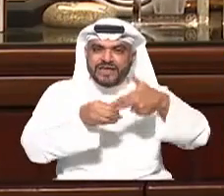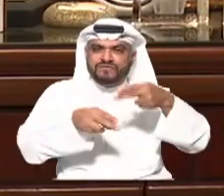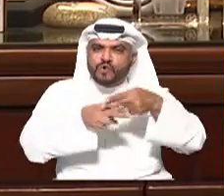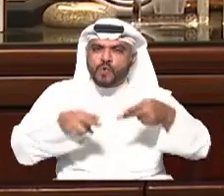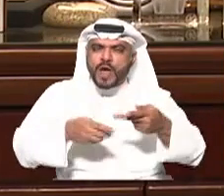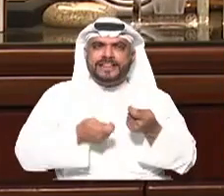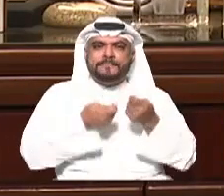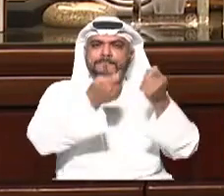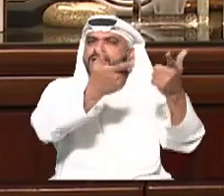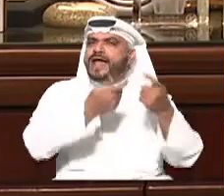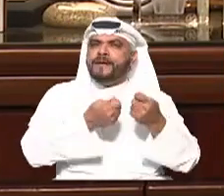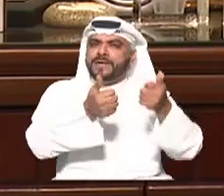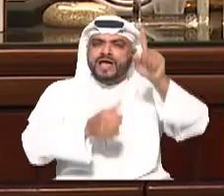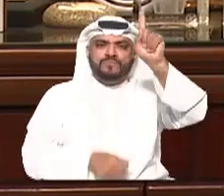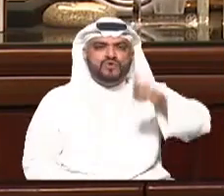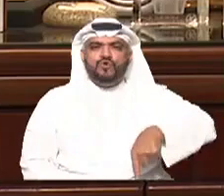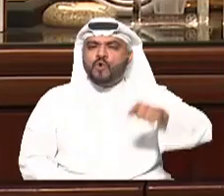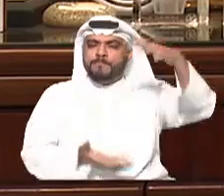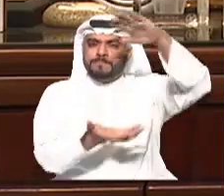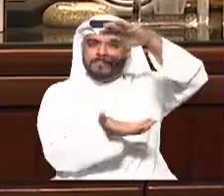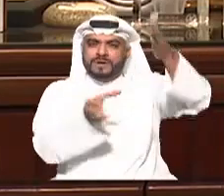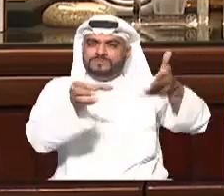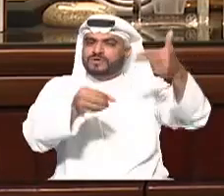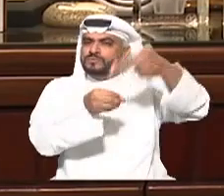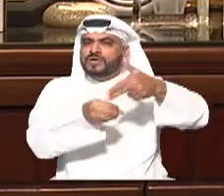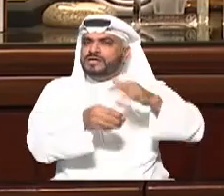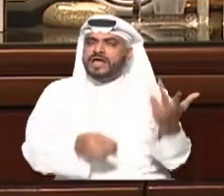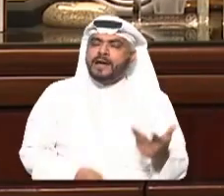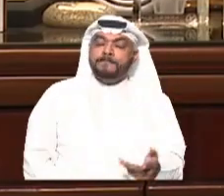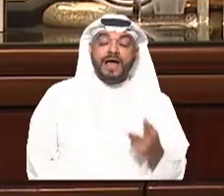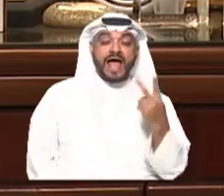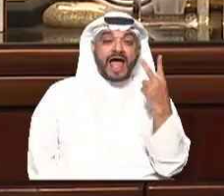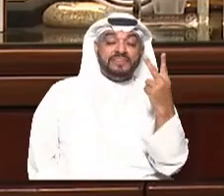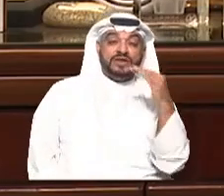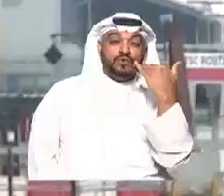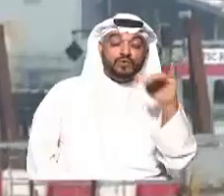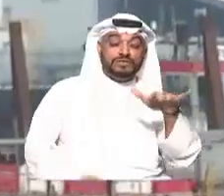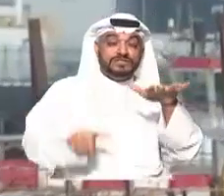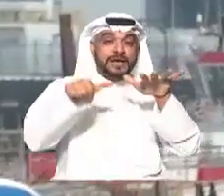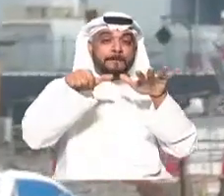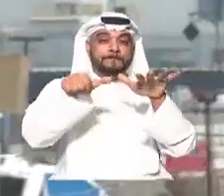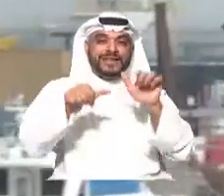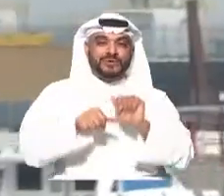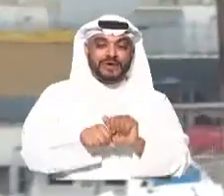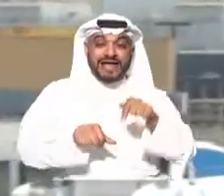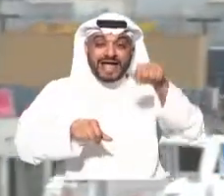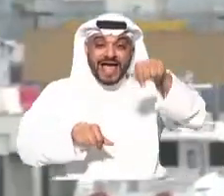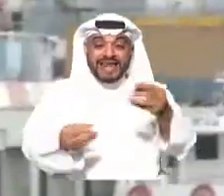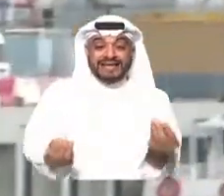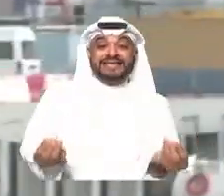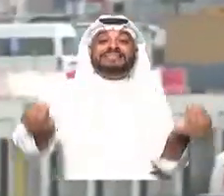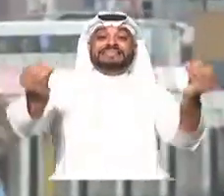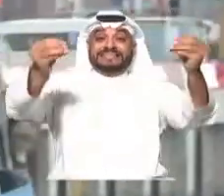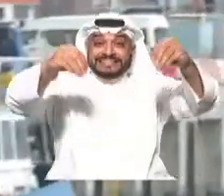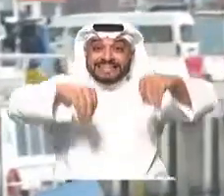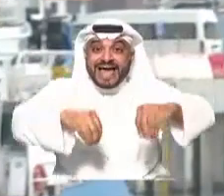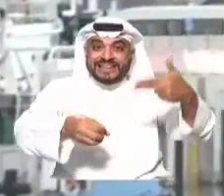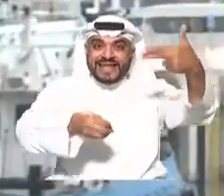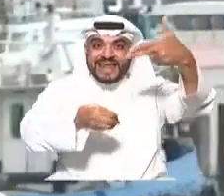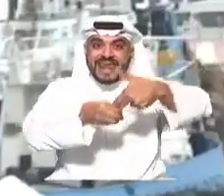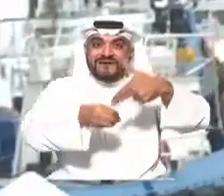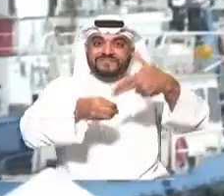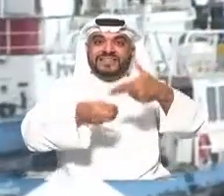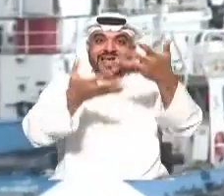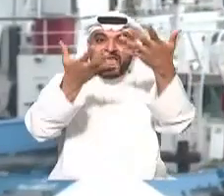الكويت، ومرحلة جديدة لإنتاج هذا النوع من النفوط يعتبر جديد علينا، النفط